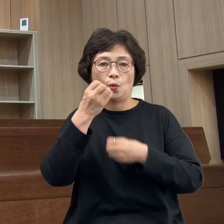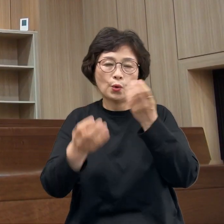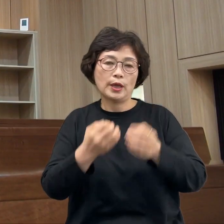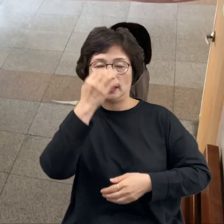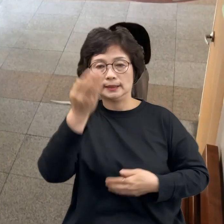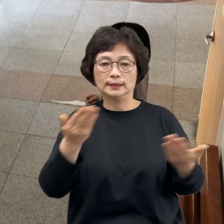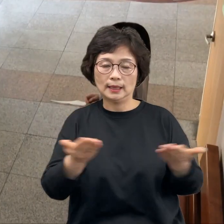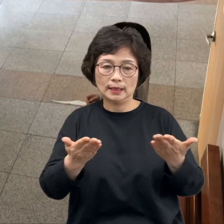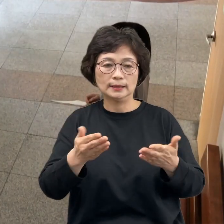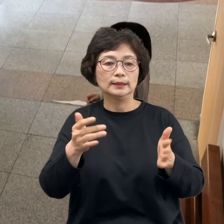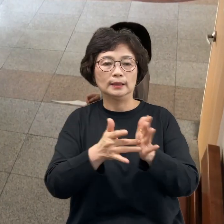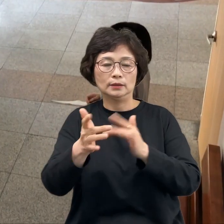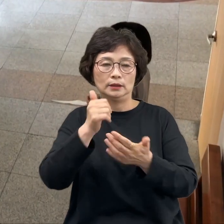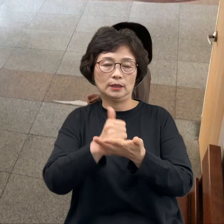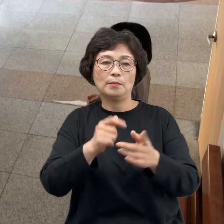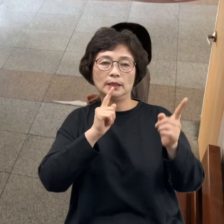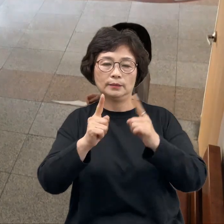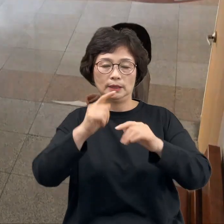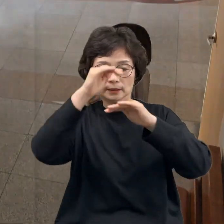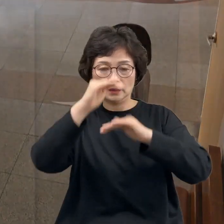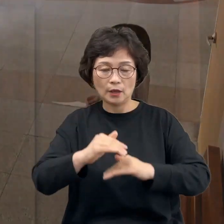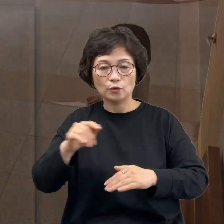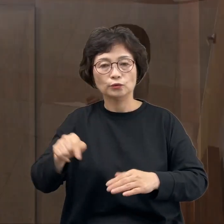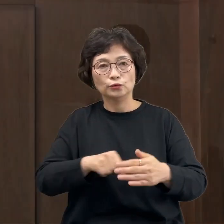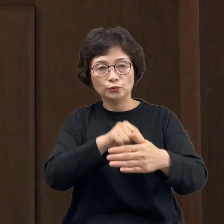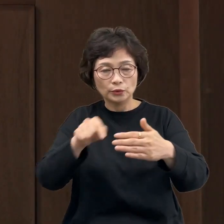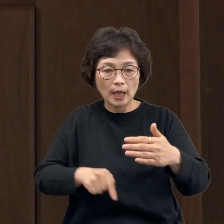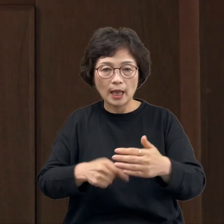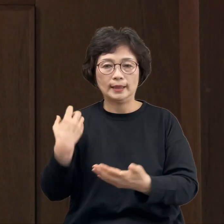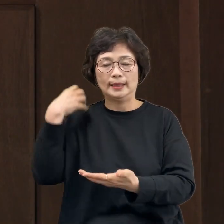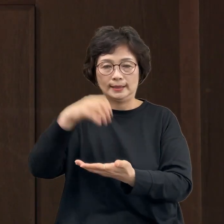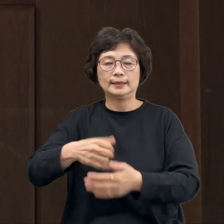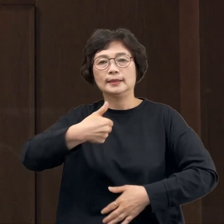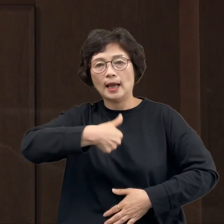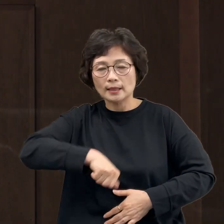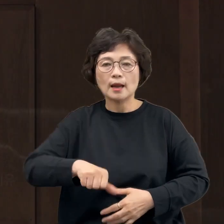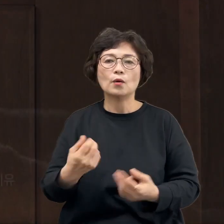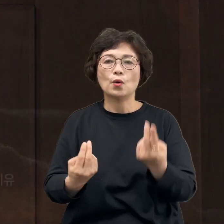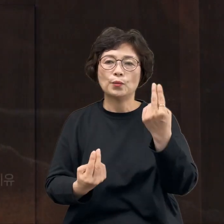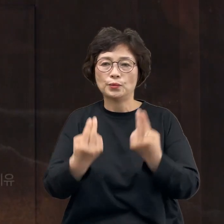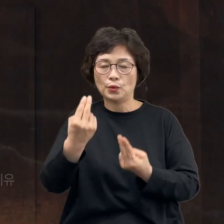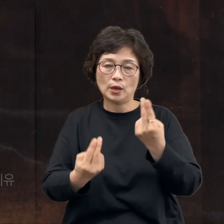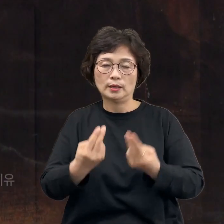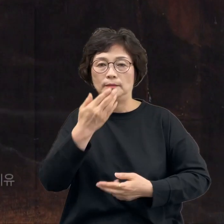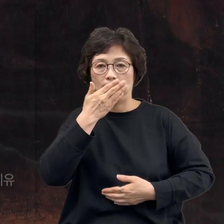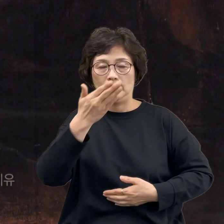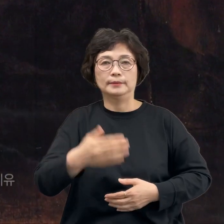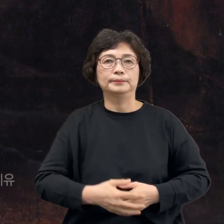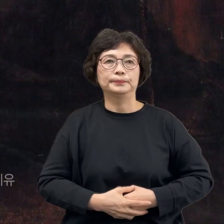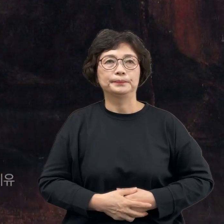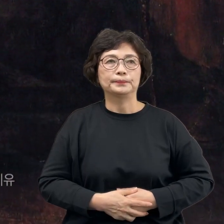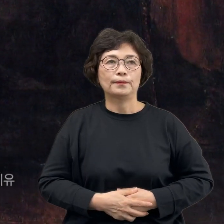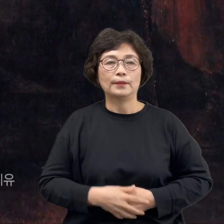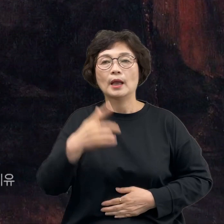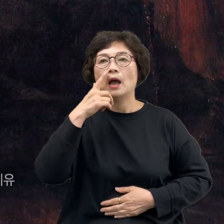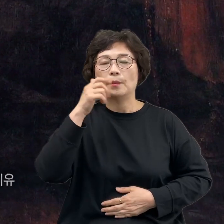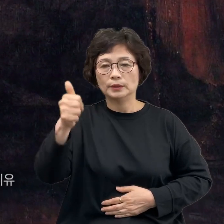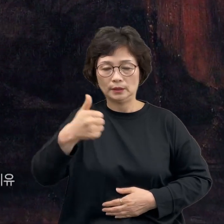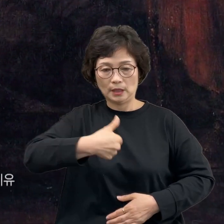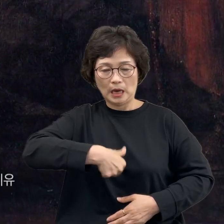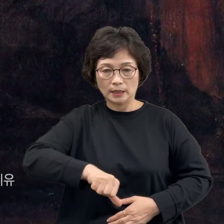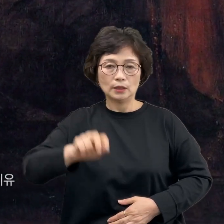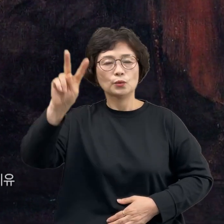해야 합니다. 고해성사는 예수님께서 말씀하신 비유 중에 되찾은 아들의 비유에 비길 수 있습니다.